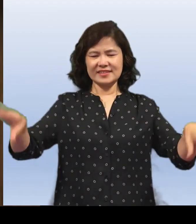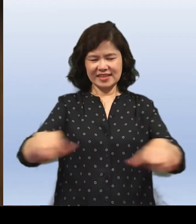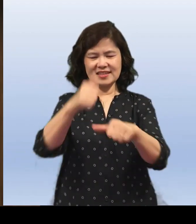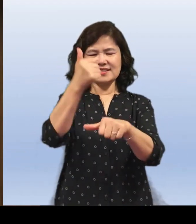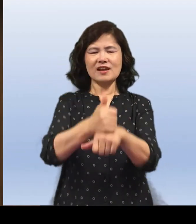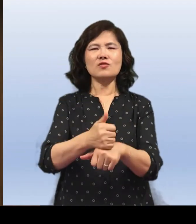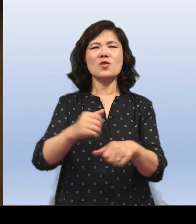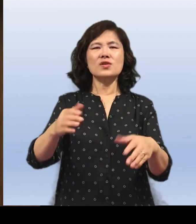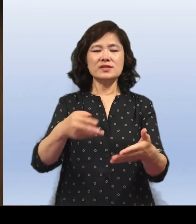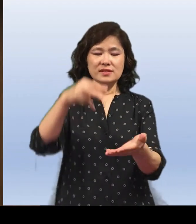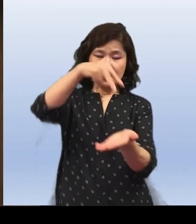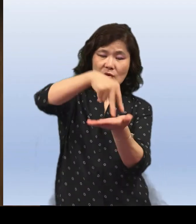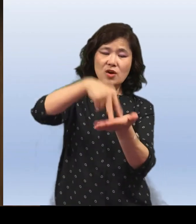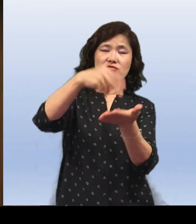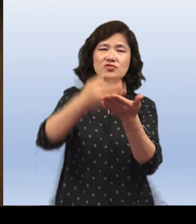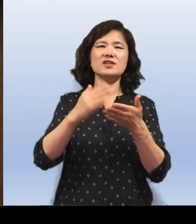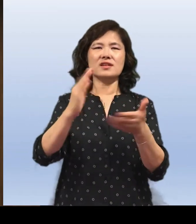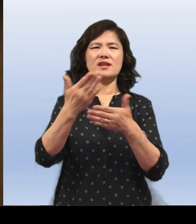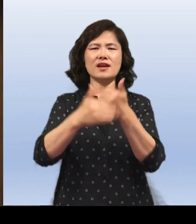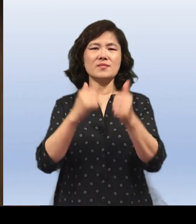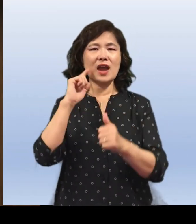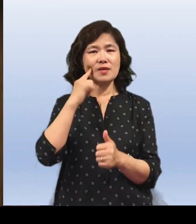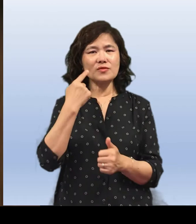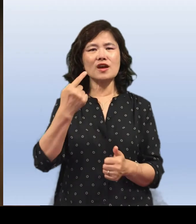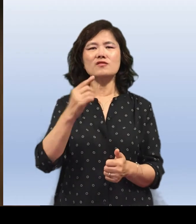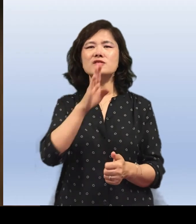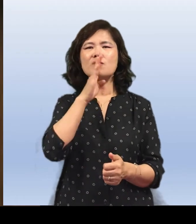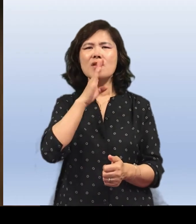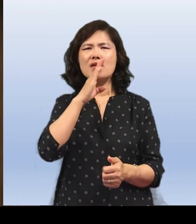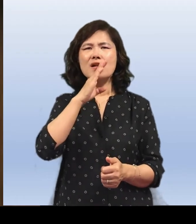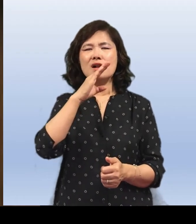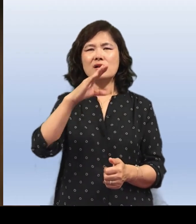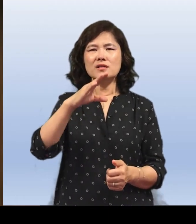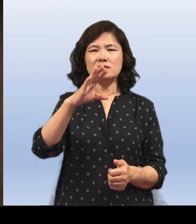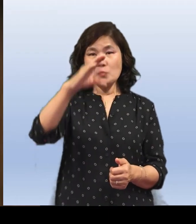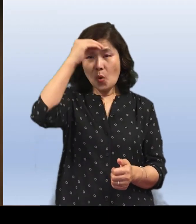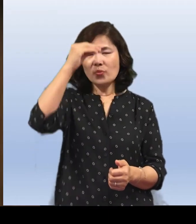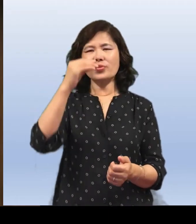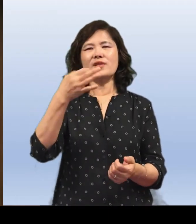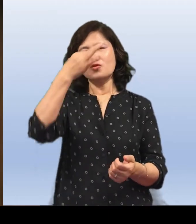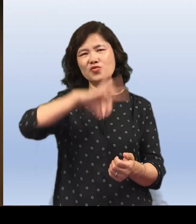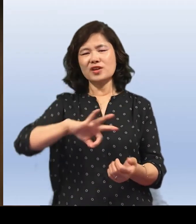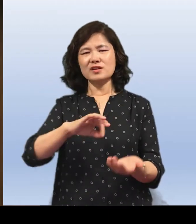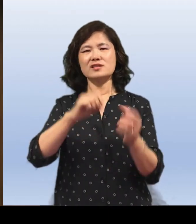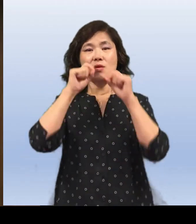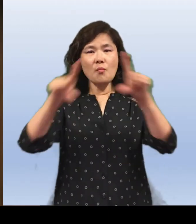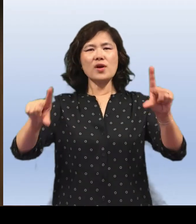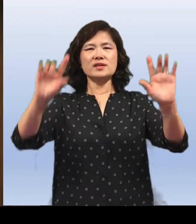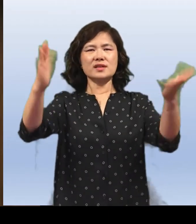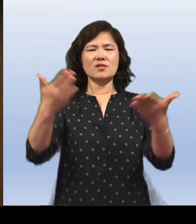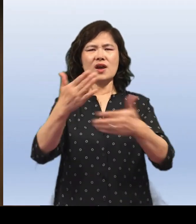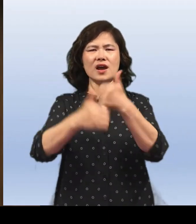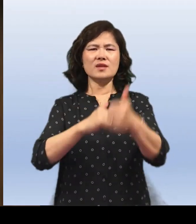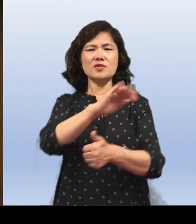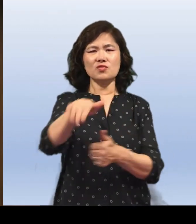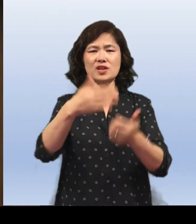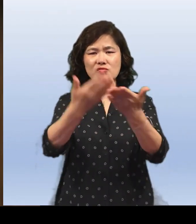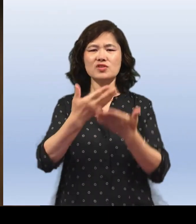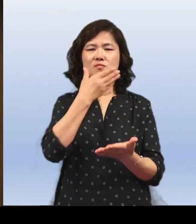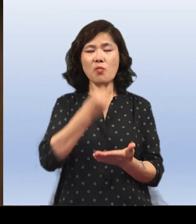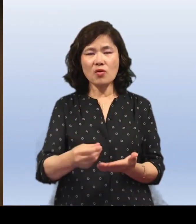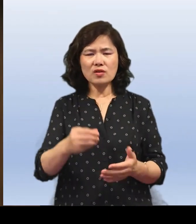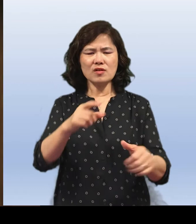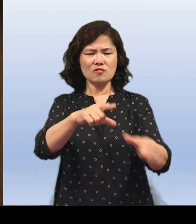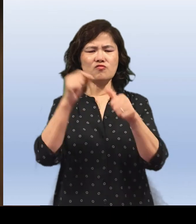제사장으로 세우셔서 하나님 나라의 아름다운 덕을 선포하게 하실 뿐만 아니라 하나님이 우리에게 주신 복, 그 구원의 은혜와